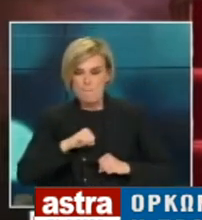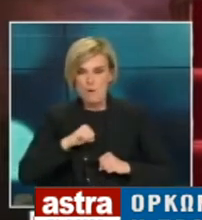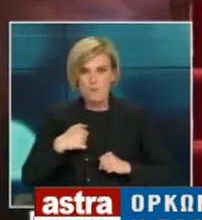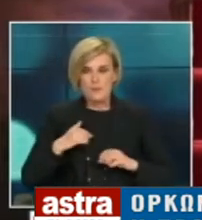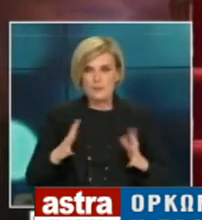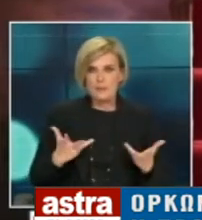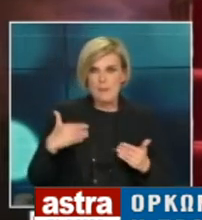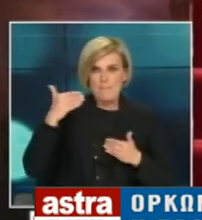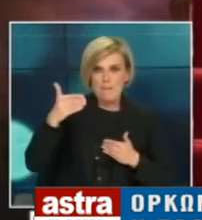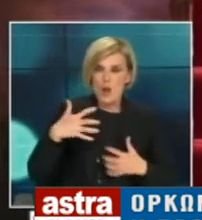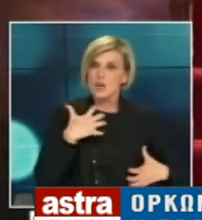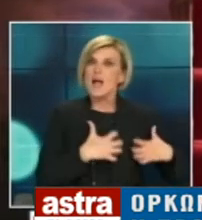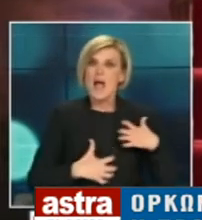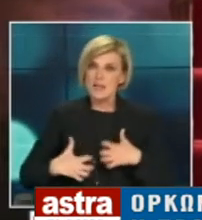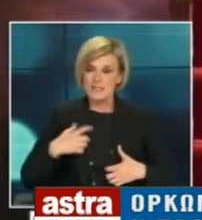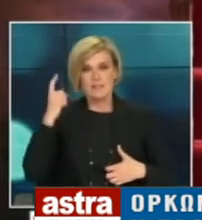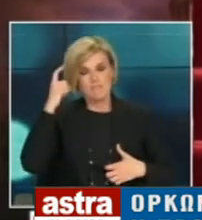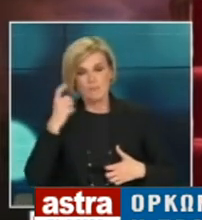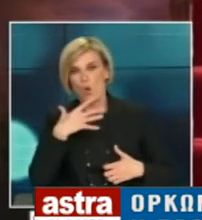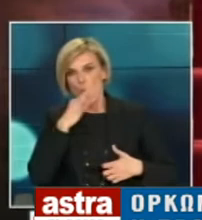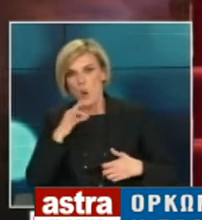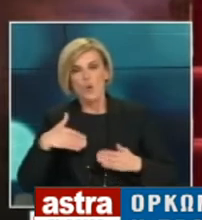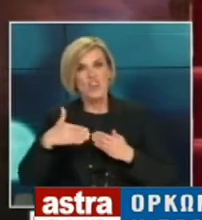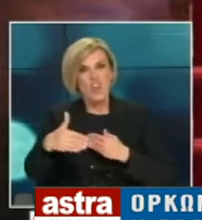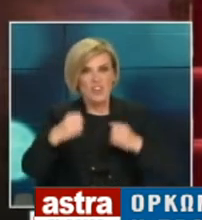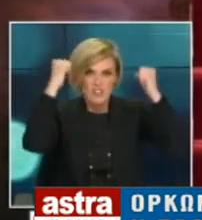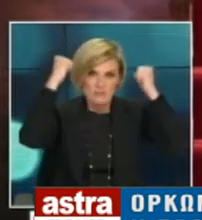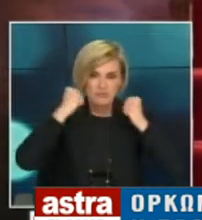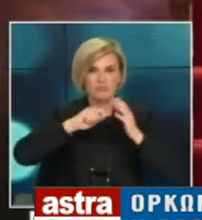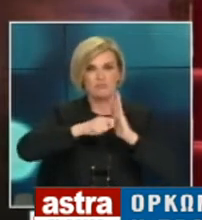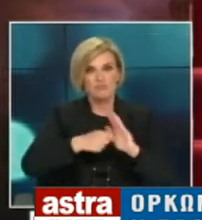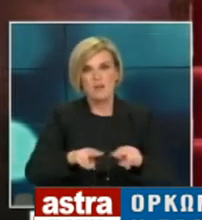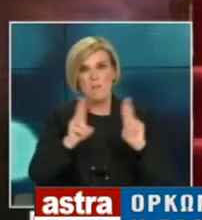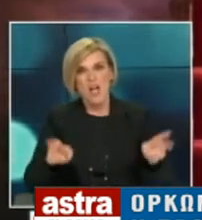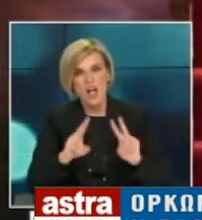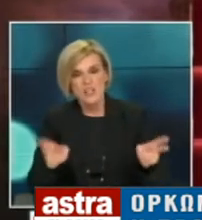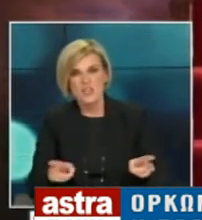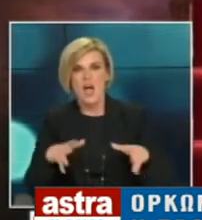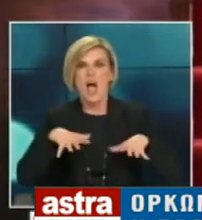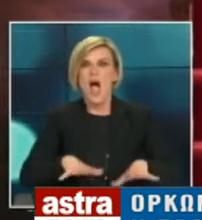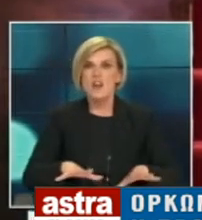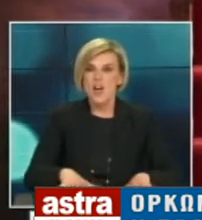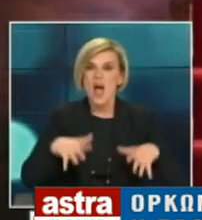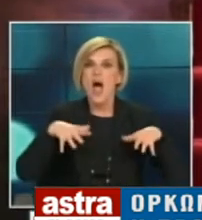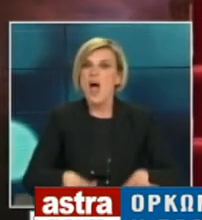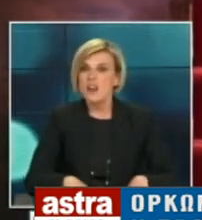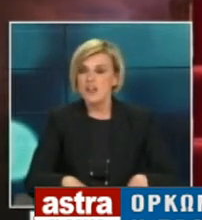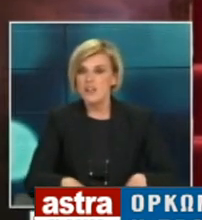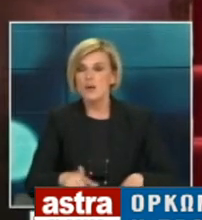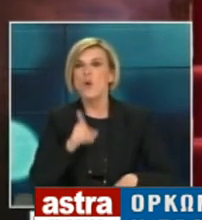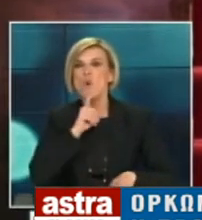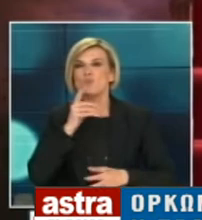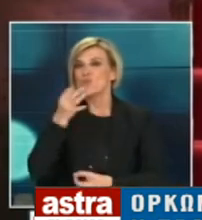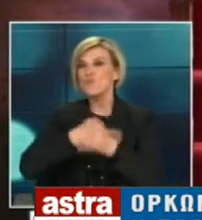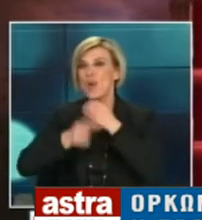Κατανοώ ότι υπάρχει ανησυχία για τις θέσεις εργασίας. Κατανοώ ότι, όπως μου έλεγε και ο μπαμπάς μου